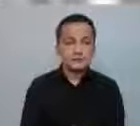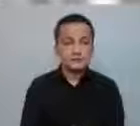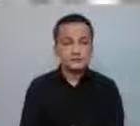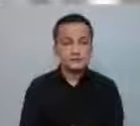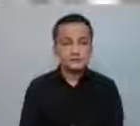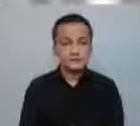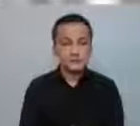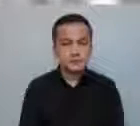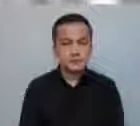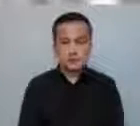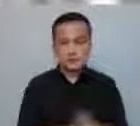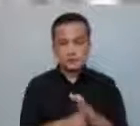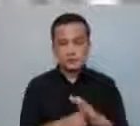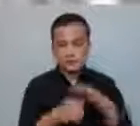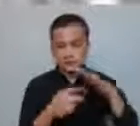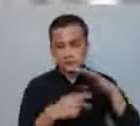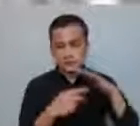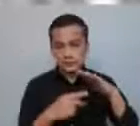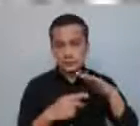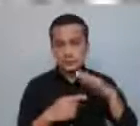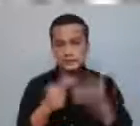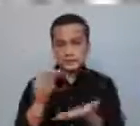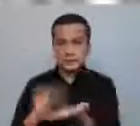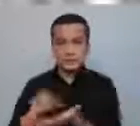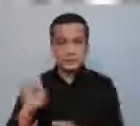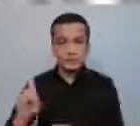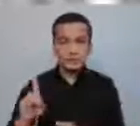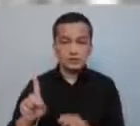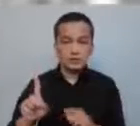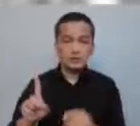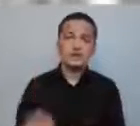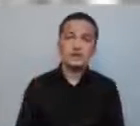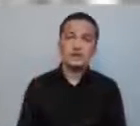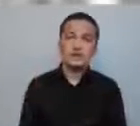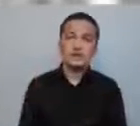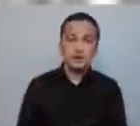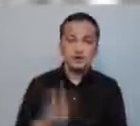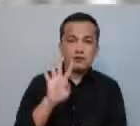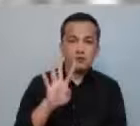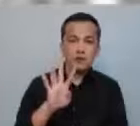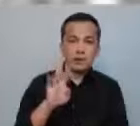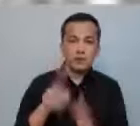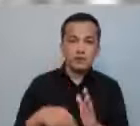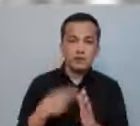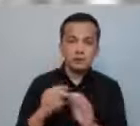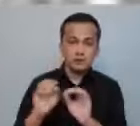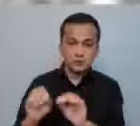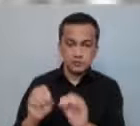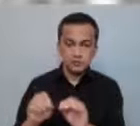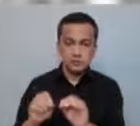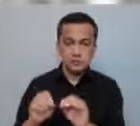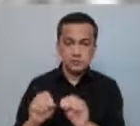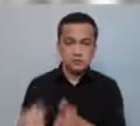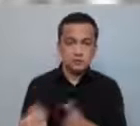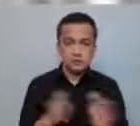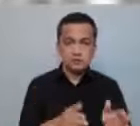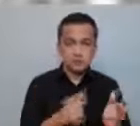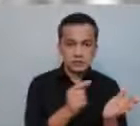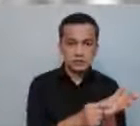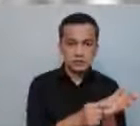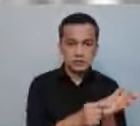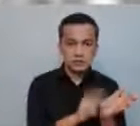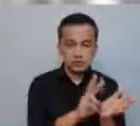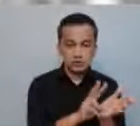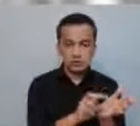ng kindergarten at grade 1, hindi dapat bababa sa 4 oras ang pagtuturo, habang para naman sa grade 2 hanggang grade